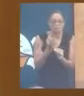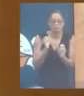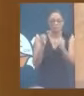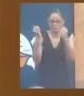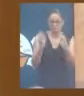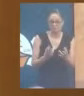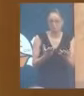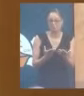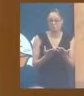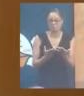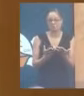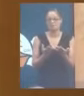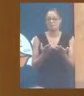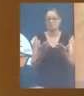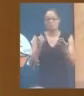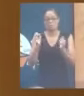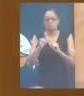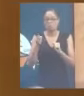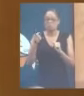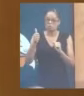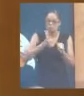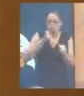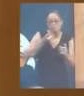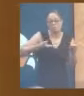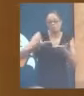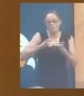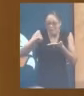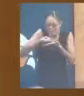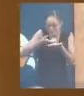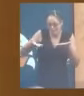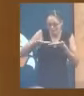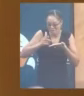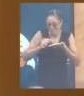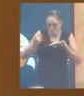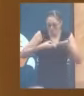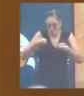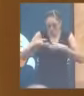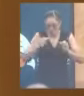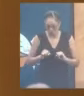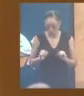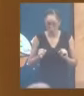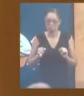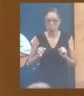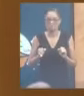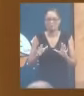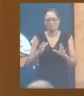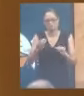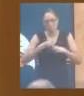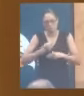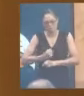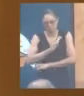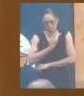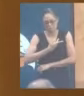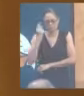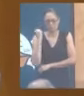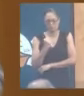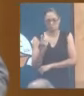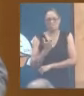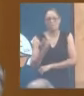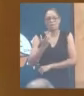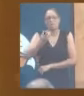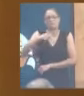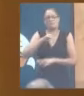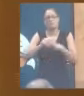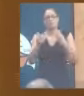Se sensibiliser entre nous, c'est mieux. Mais là où j'ai été le plus douloureusement blessé, c'est que vous avez fait